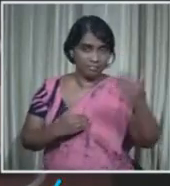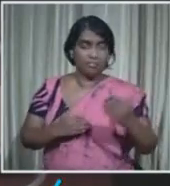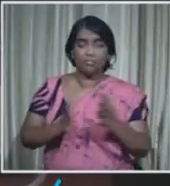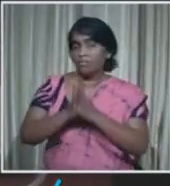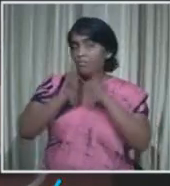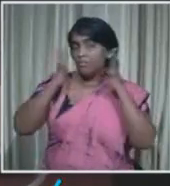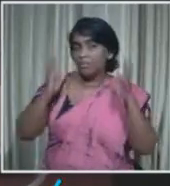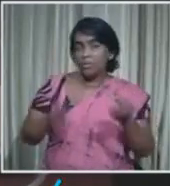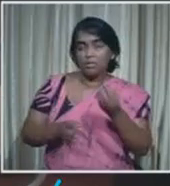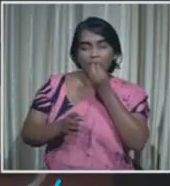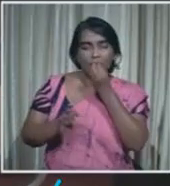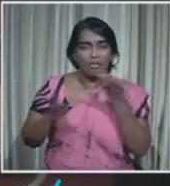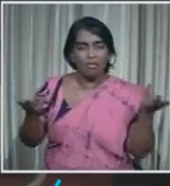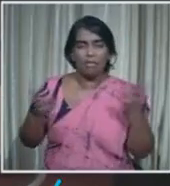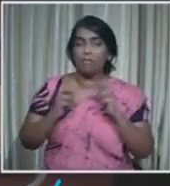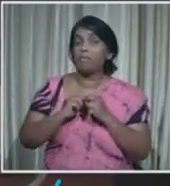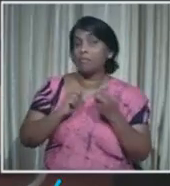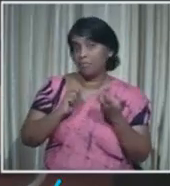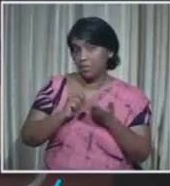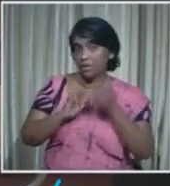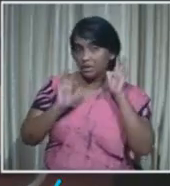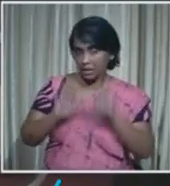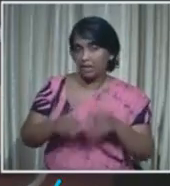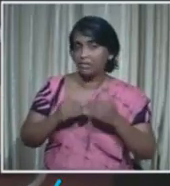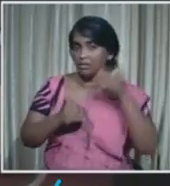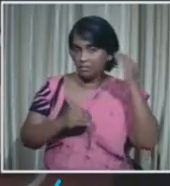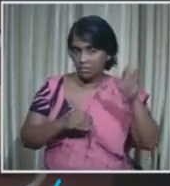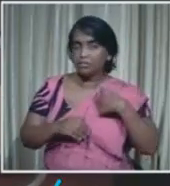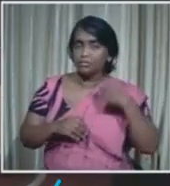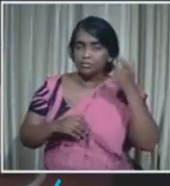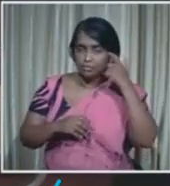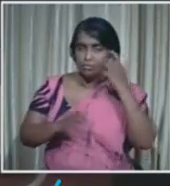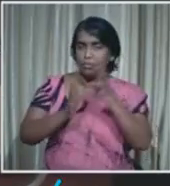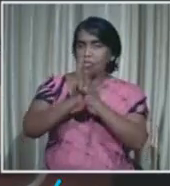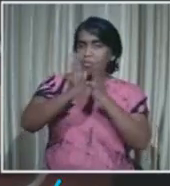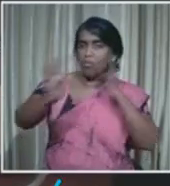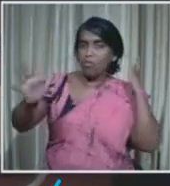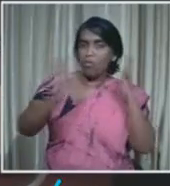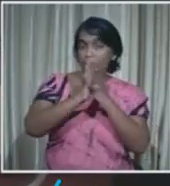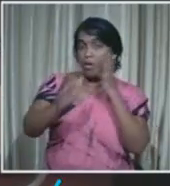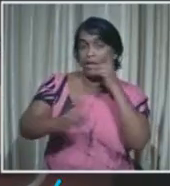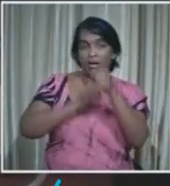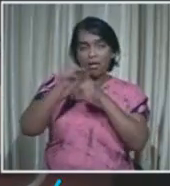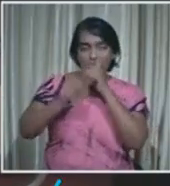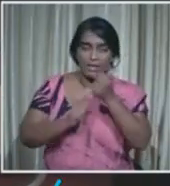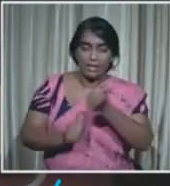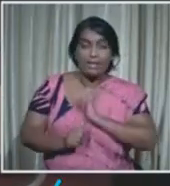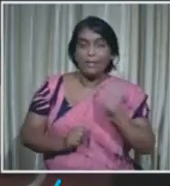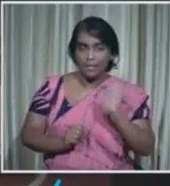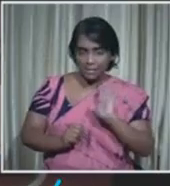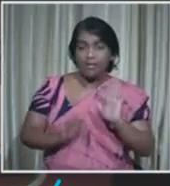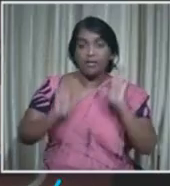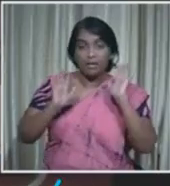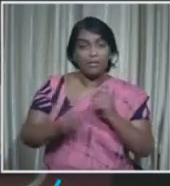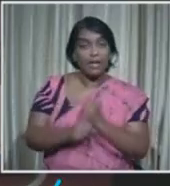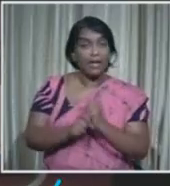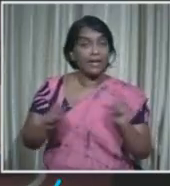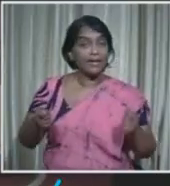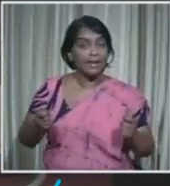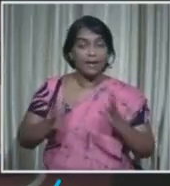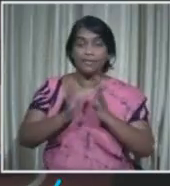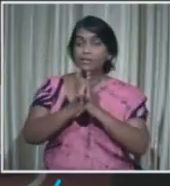බරපතල ආහාර අර්බුදයක් එනවා මම දන්නවා පෝලිං ගැන කතා කරන්න වැඩි කැමති නැතුව ඇති නමුත් ගෑස් පෝලිමේ